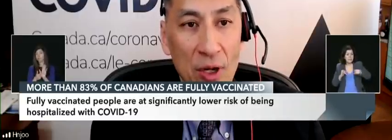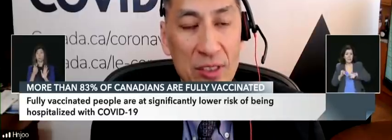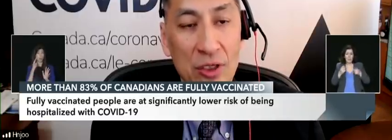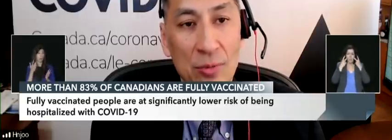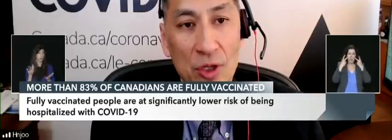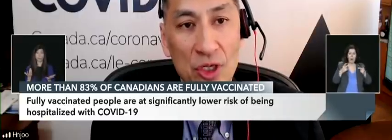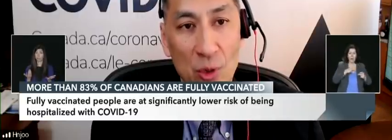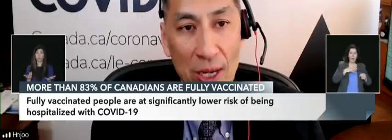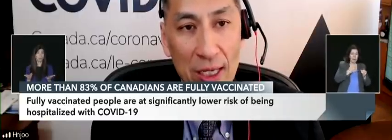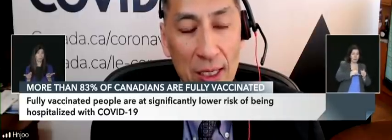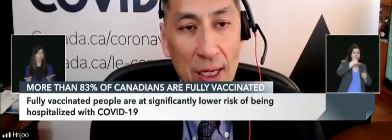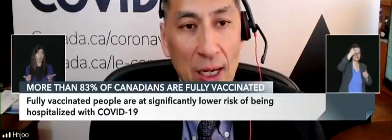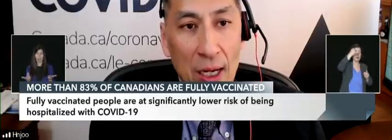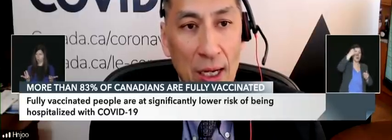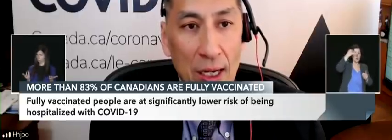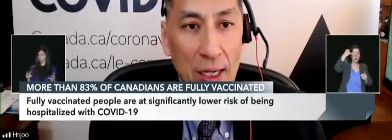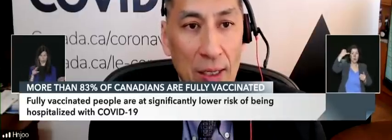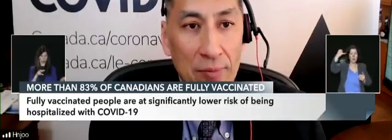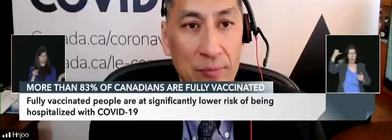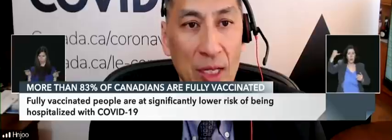commencent à diminuer